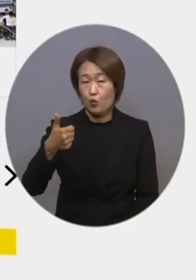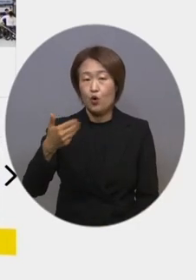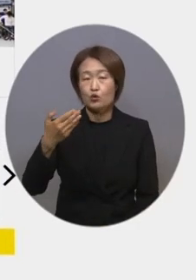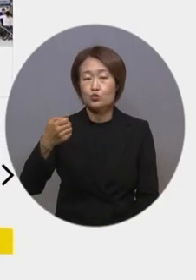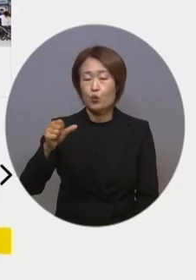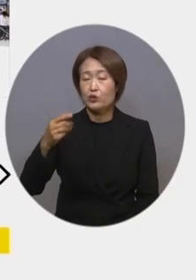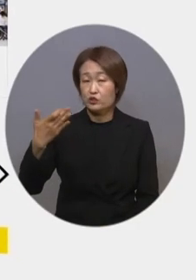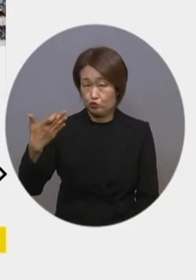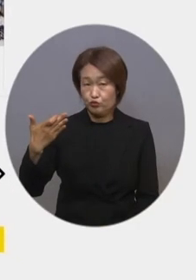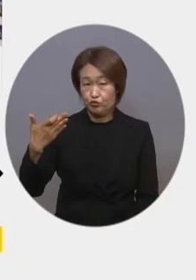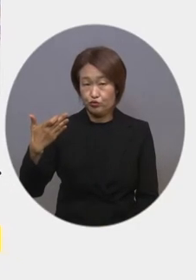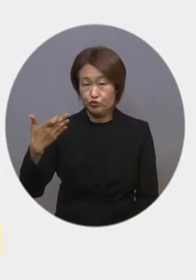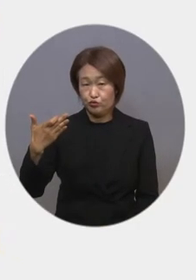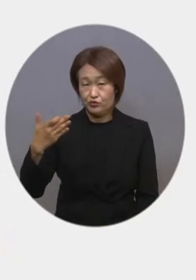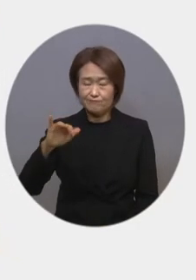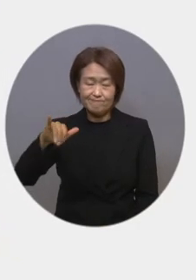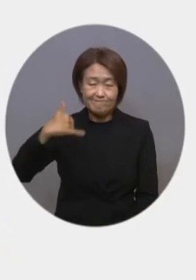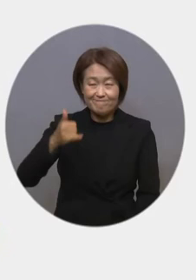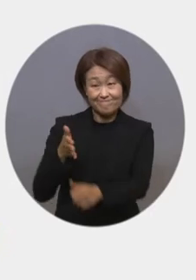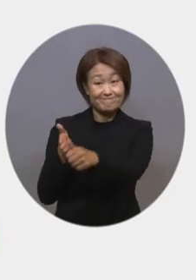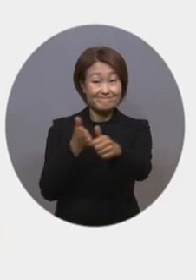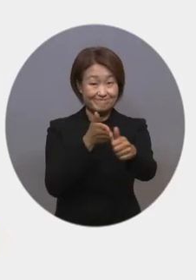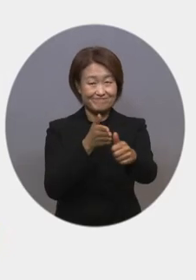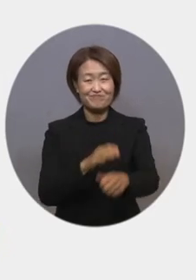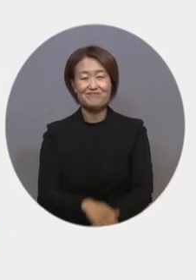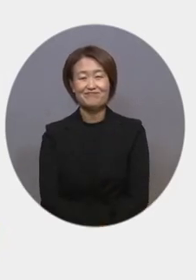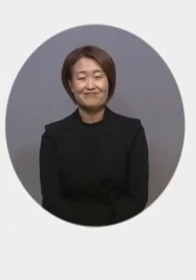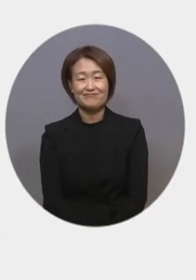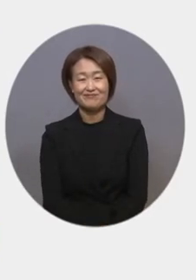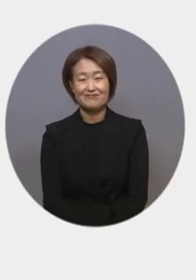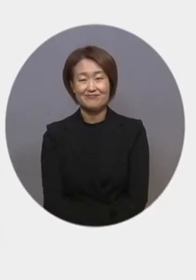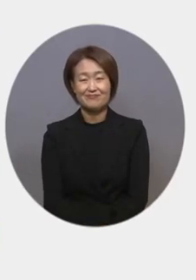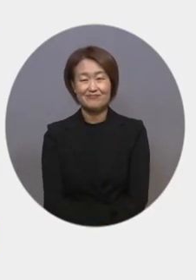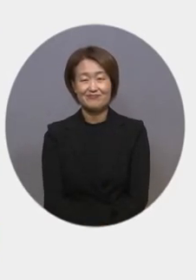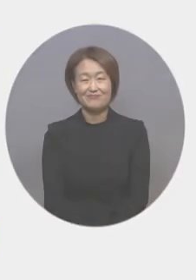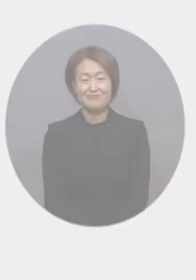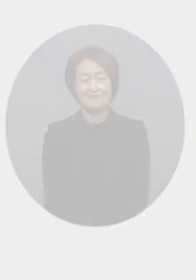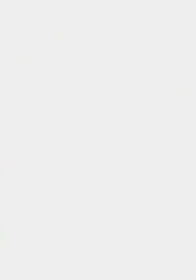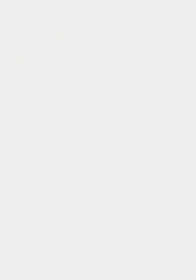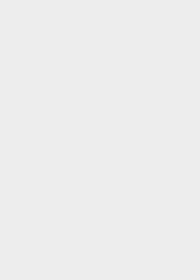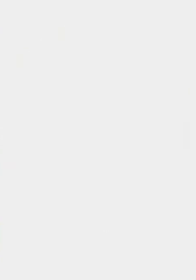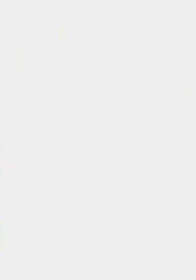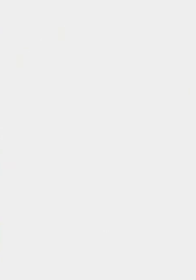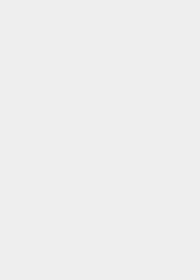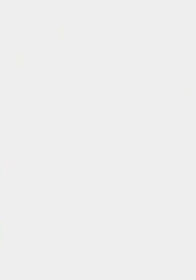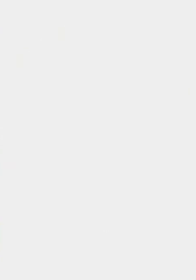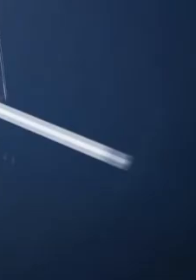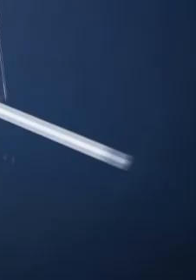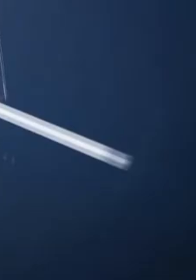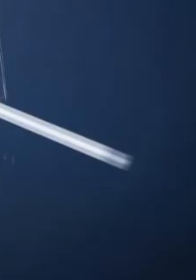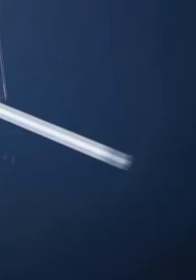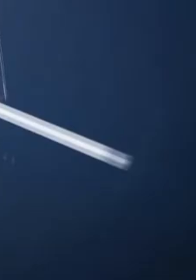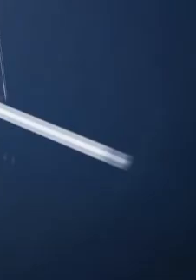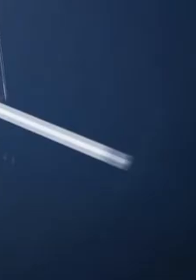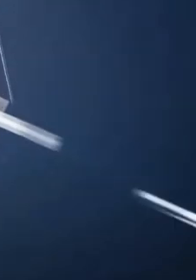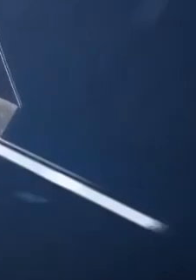전화번호 02-2655-9519로 많은 제보 바랍니다.